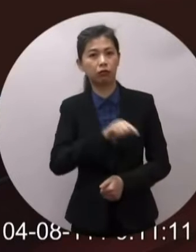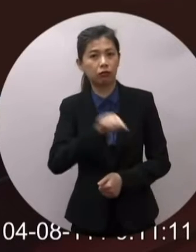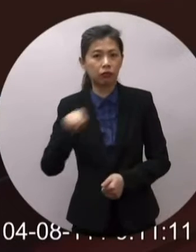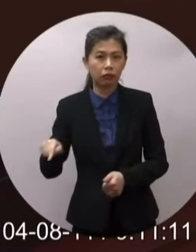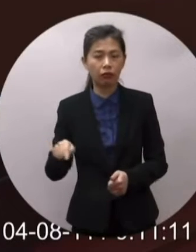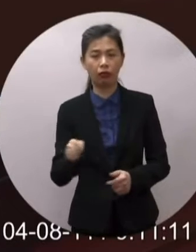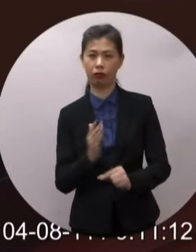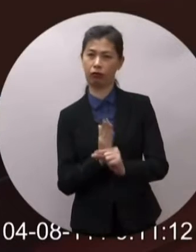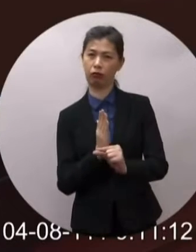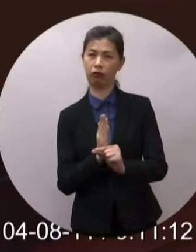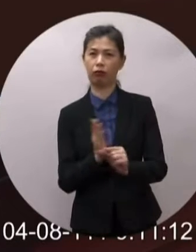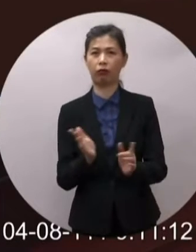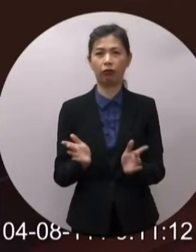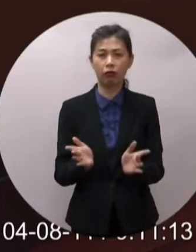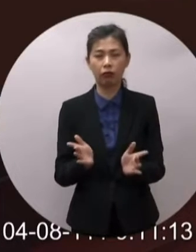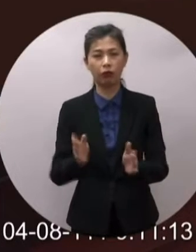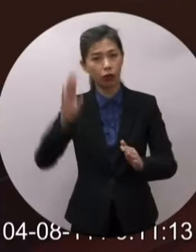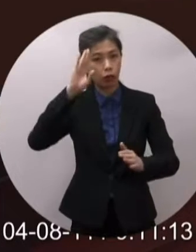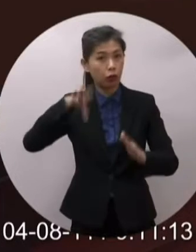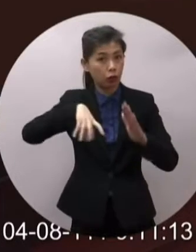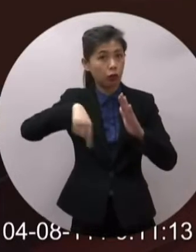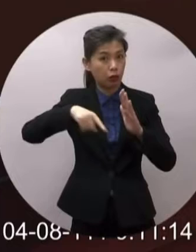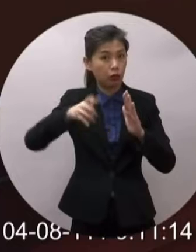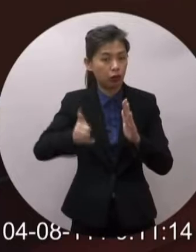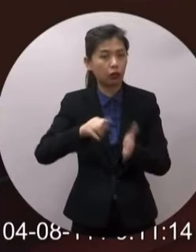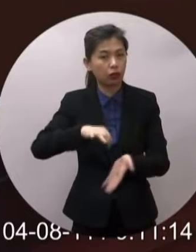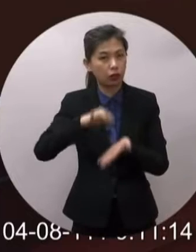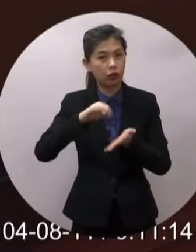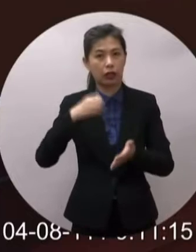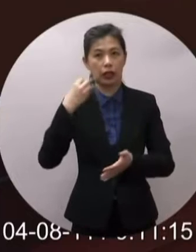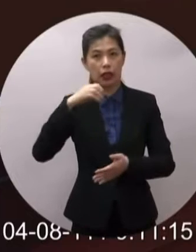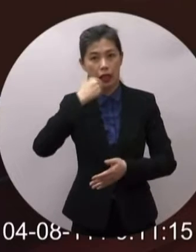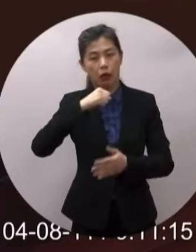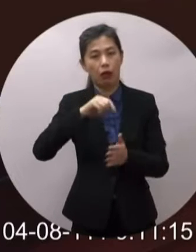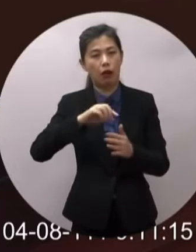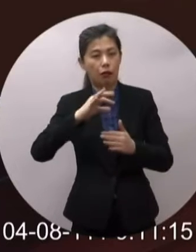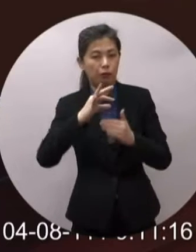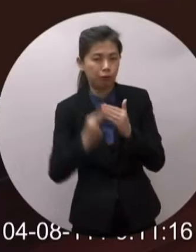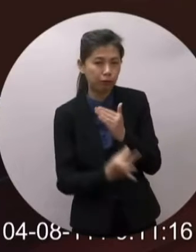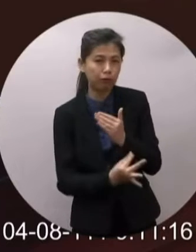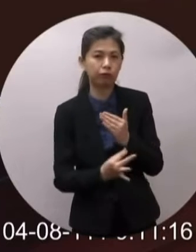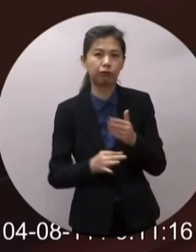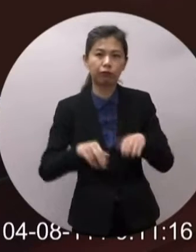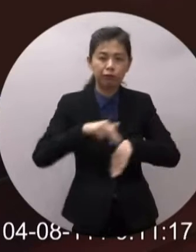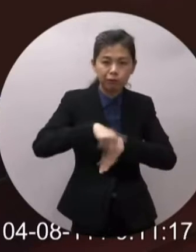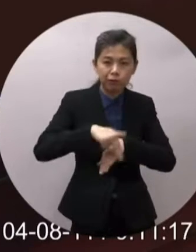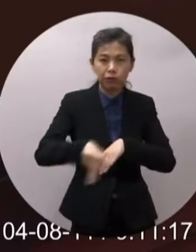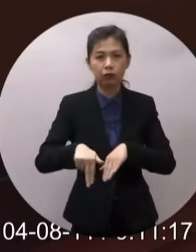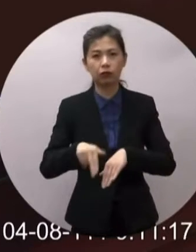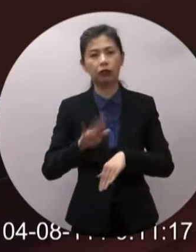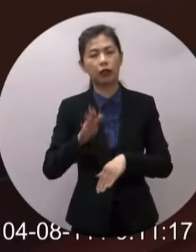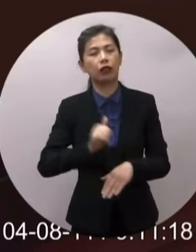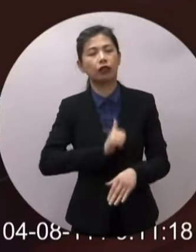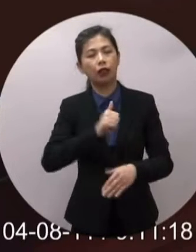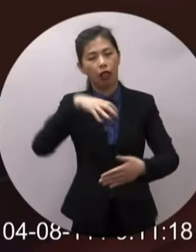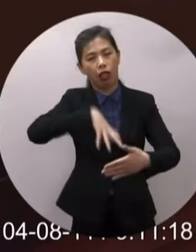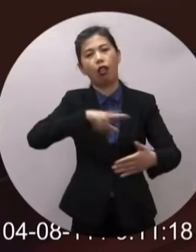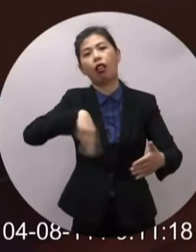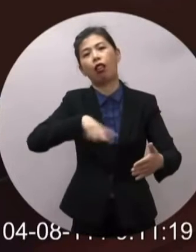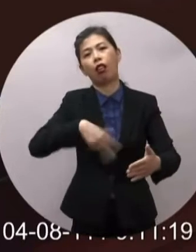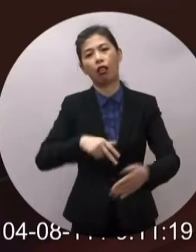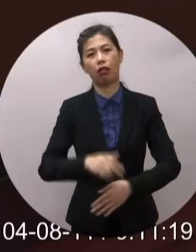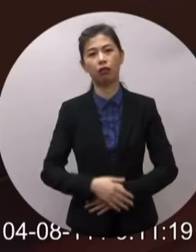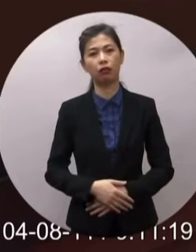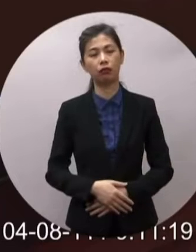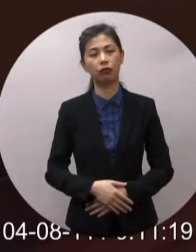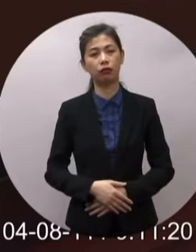的策略，甚至苏院长也抛出新台湾模式的策略，但是说穿的就是没有策略。若